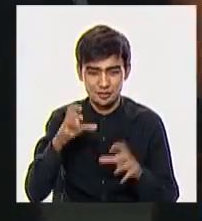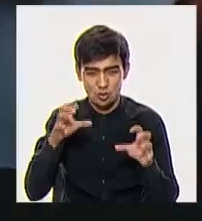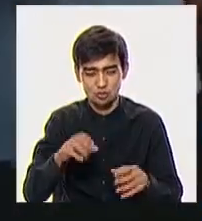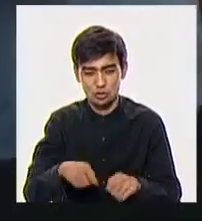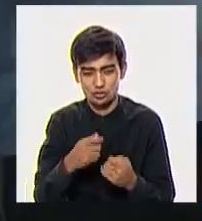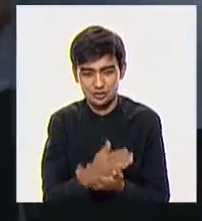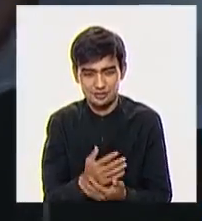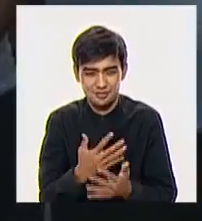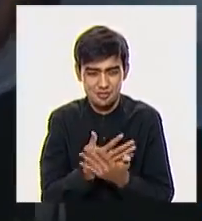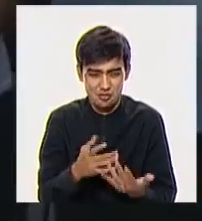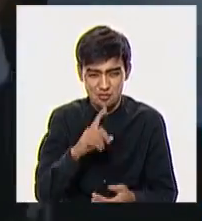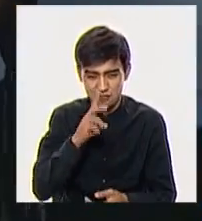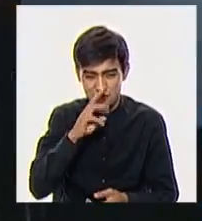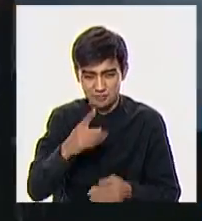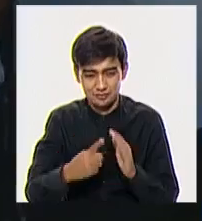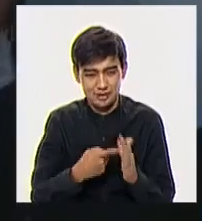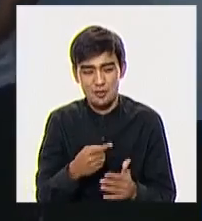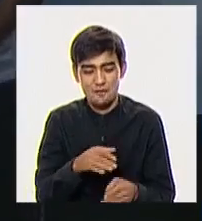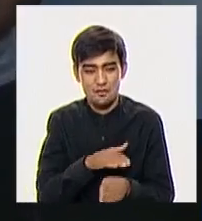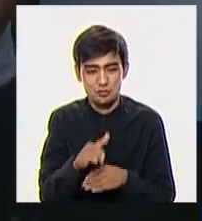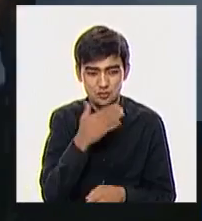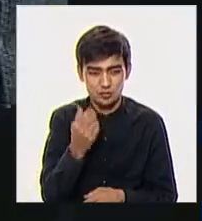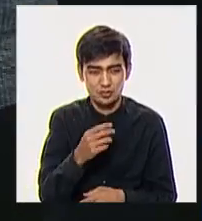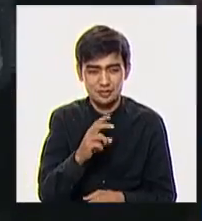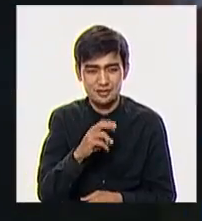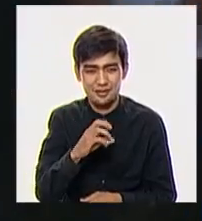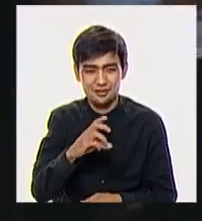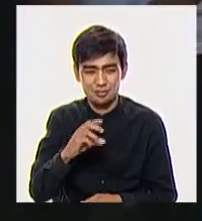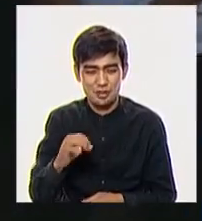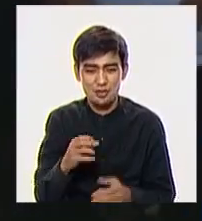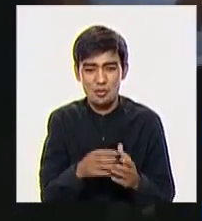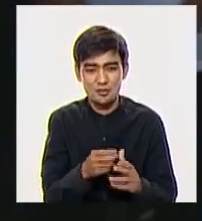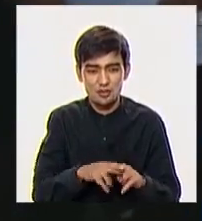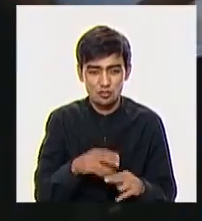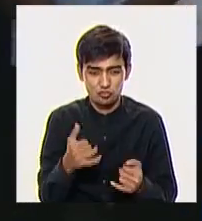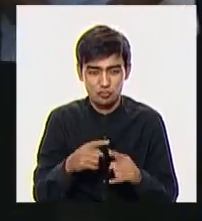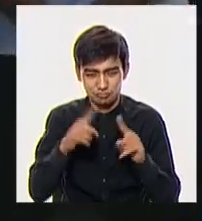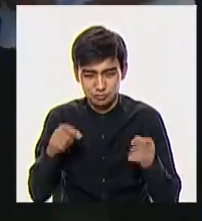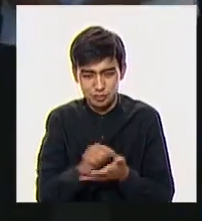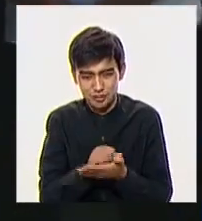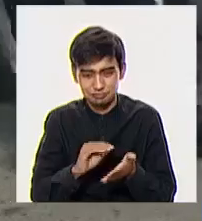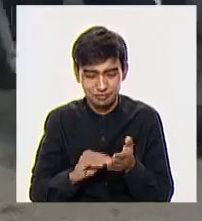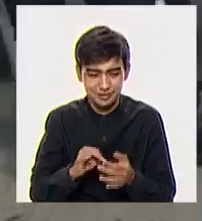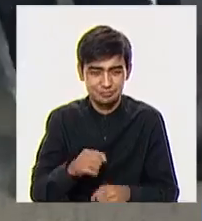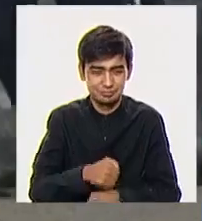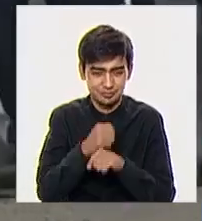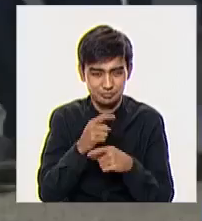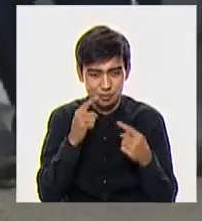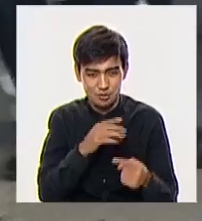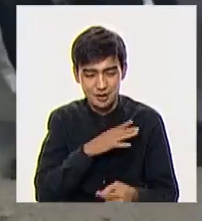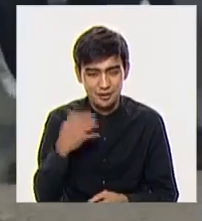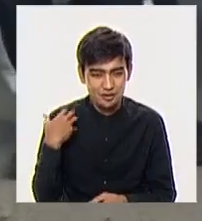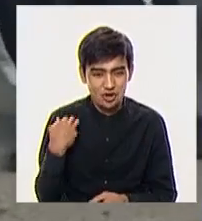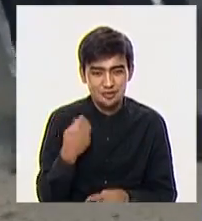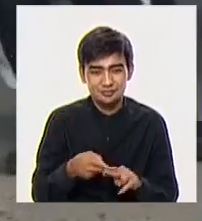Бірнеше жылдан бері талаптар орындалмай келген Жаңаөзендегі Кезби компаниясының жұмысшылары бүгін қолдарына плакат алып ереуілге шықты. Айтуларынша